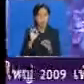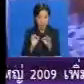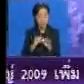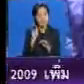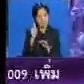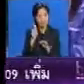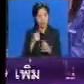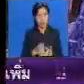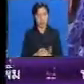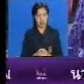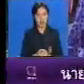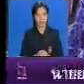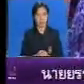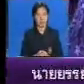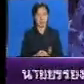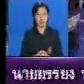ไปอีกลดน้อย